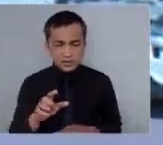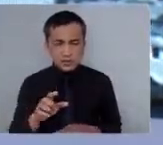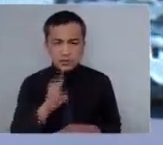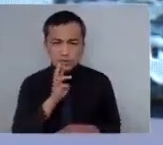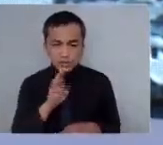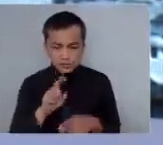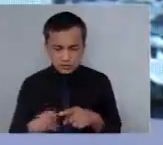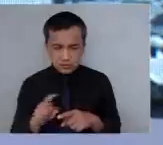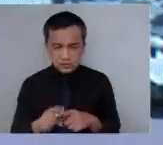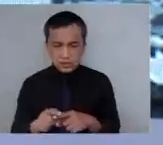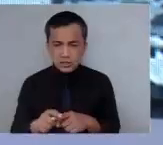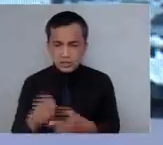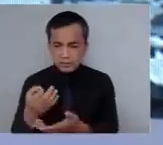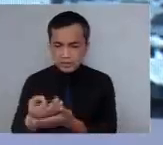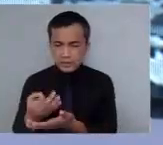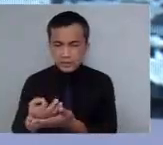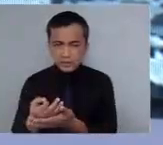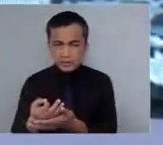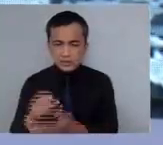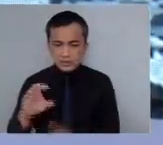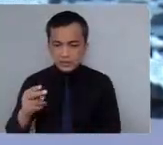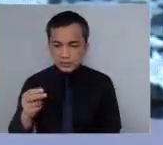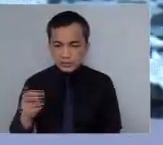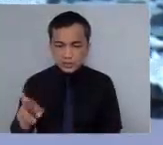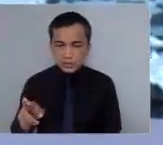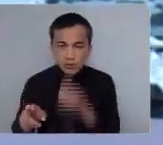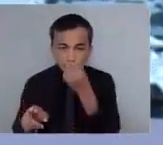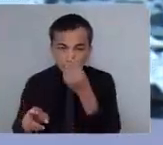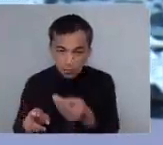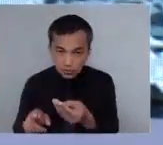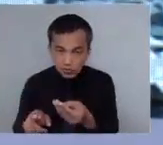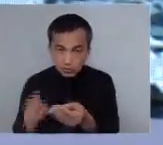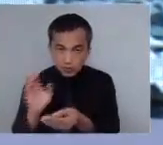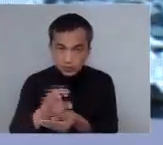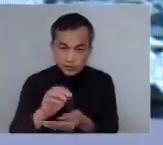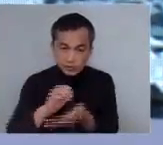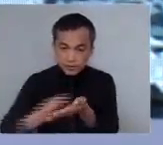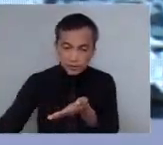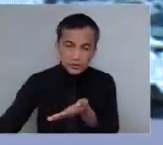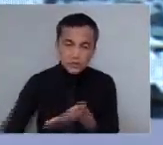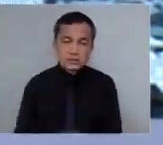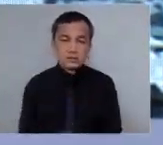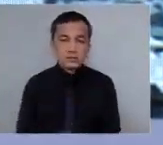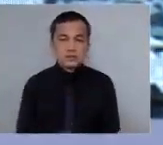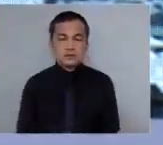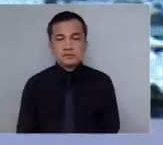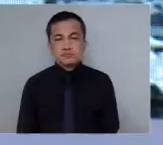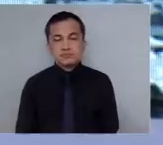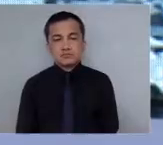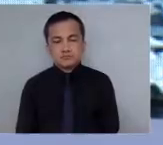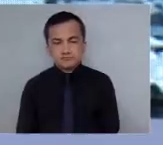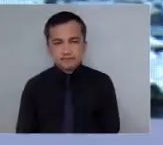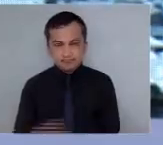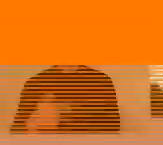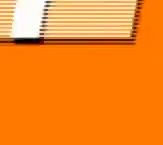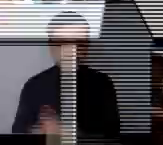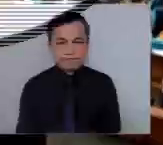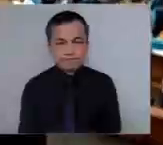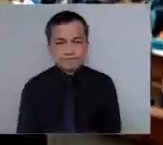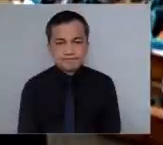Commission on Human Rights, kakaunti na, pilit pa raw binabawasan. Nasa frontline ng balitang yan si Marianne Enriquez.